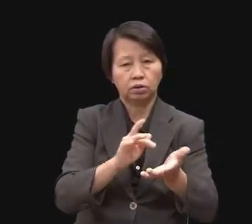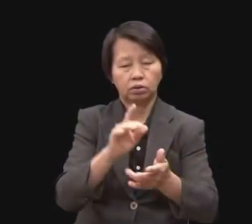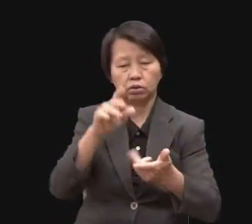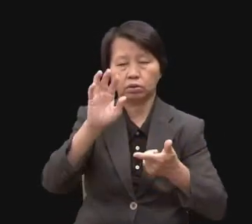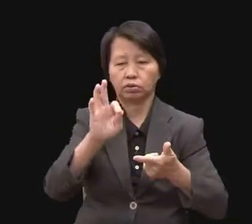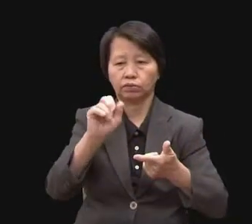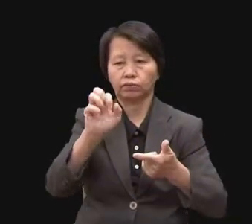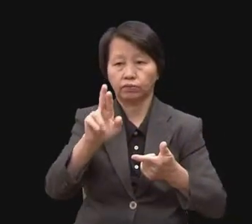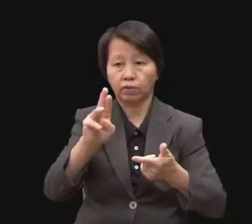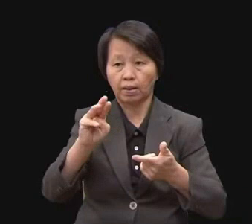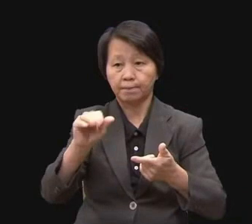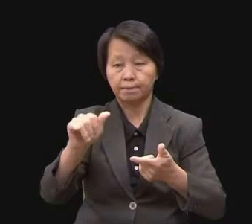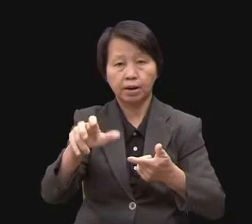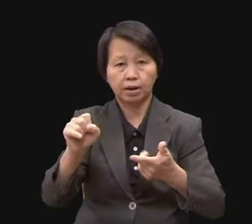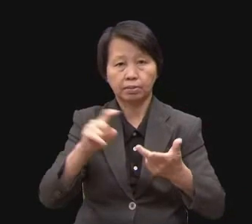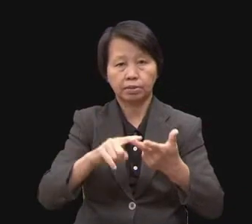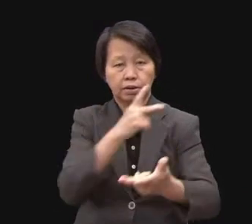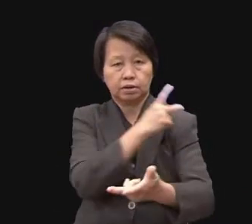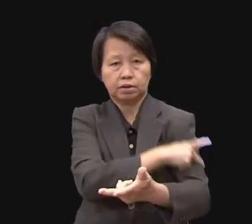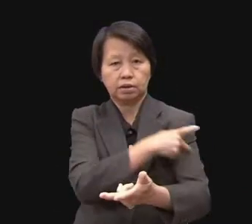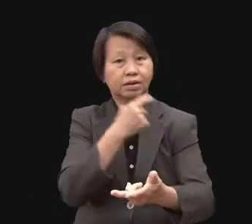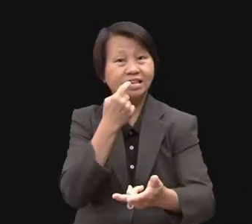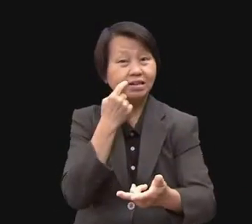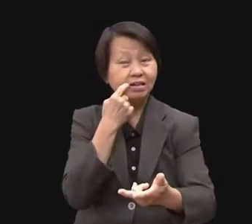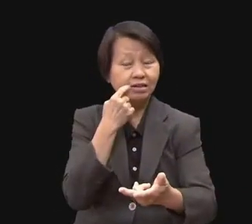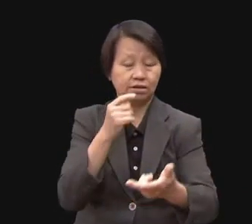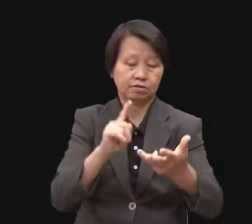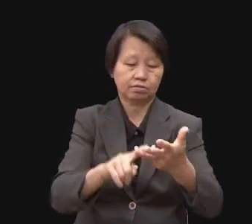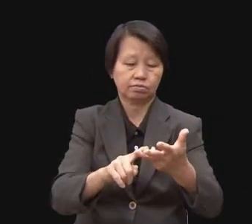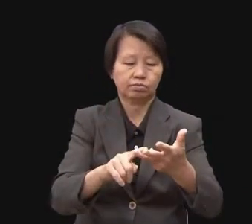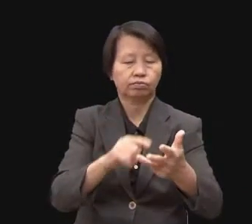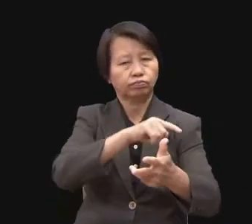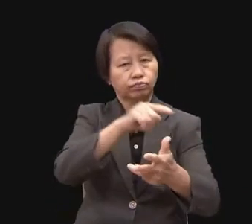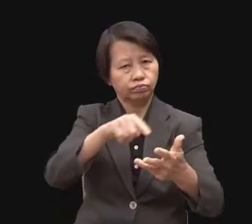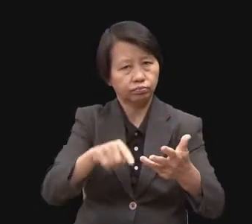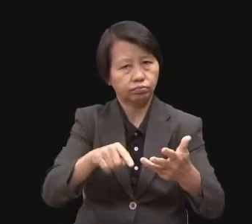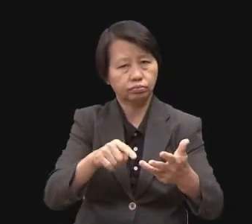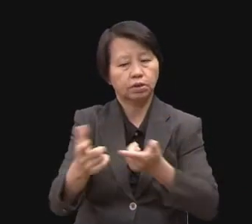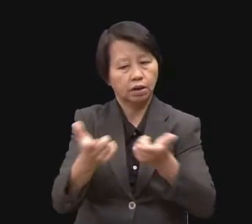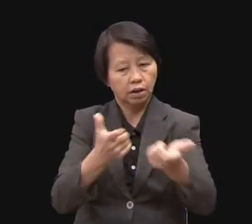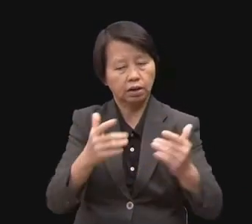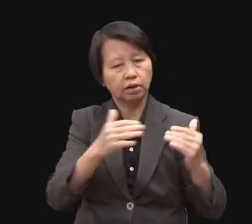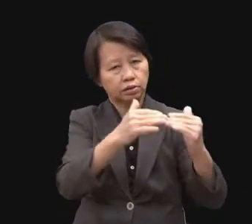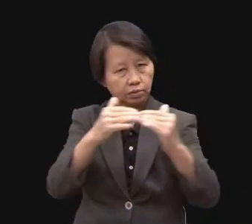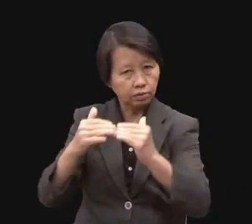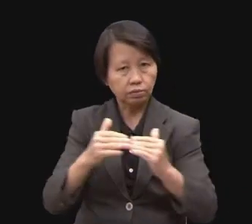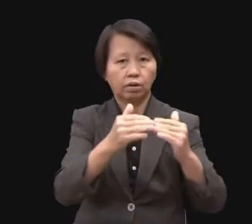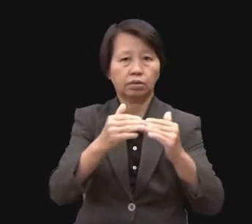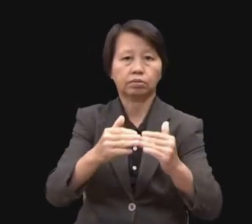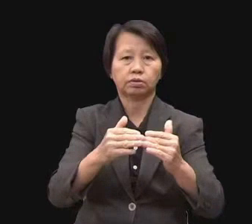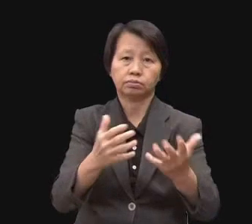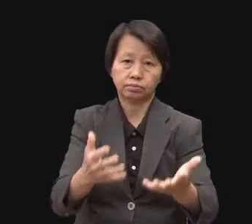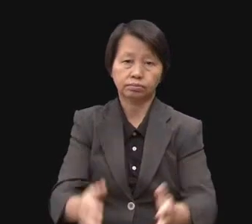dan perjanjian yang termasuk kategori ini adalah dilayan dengan sama